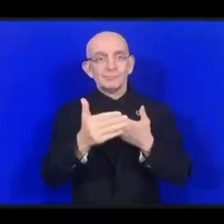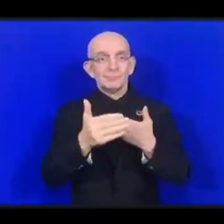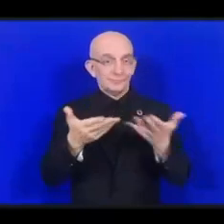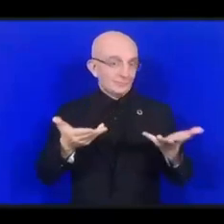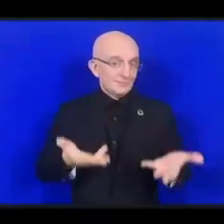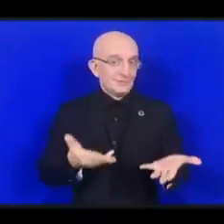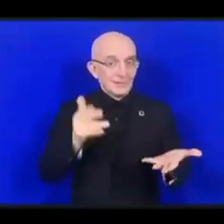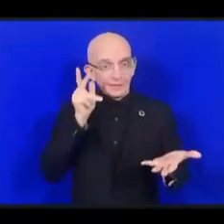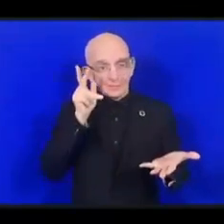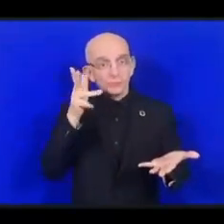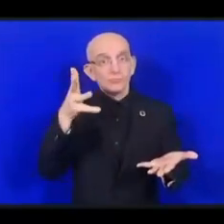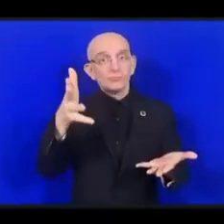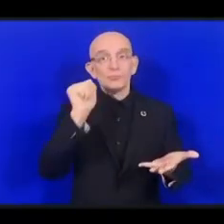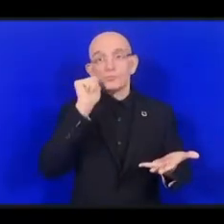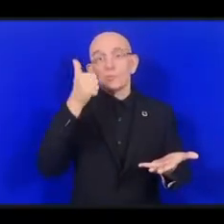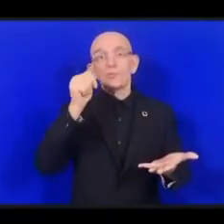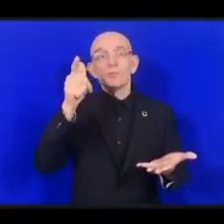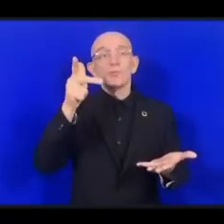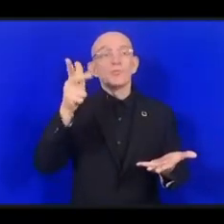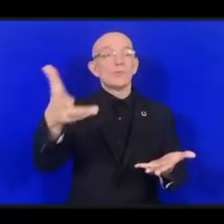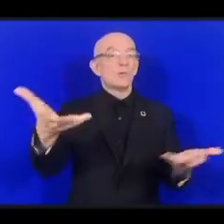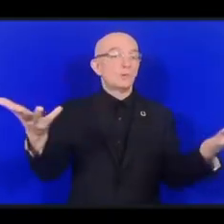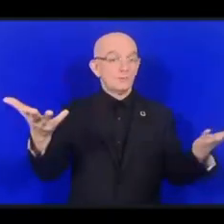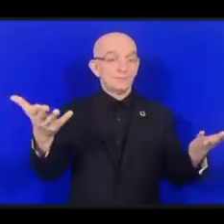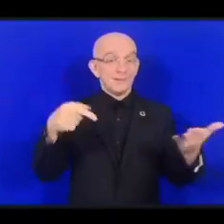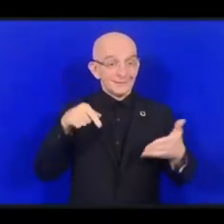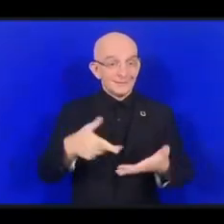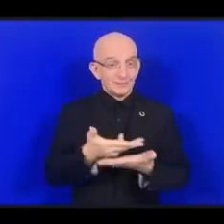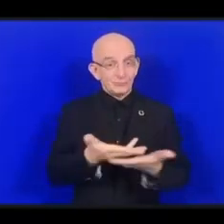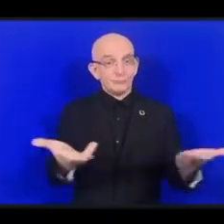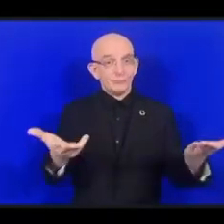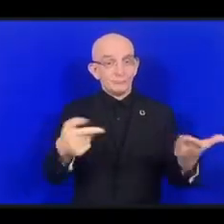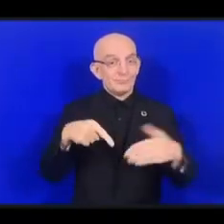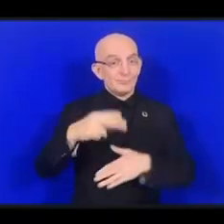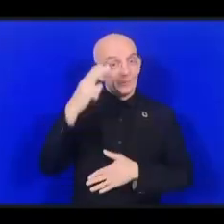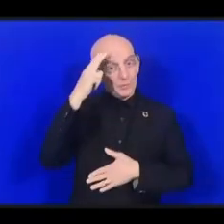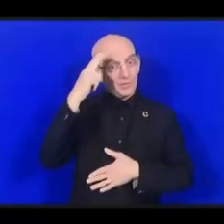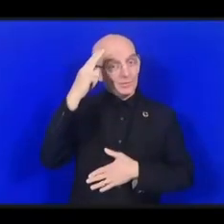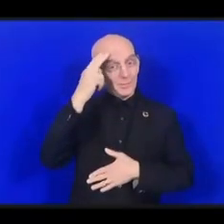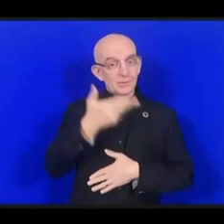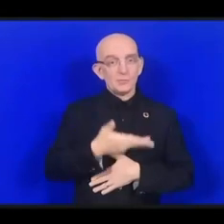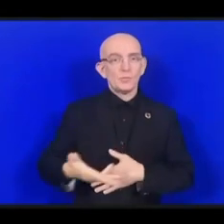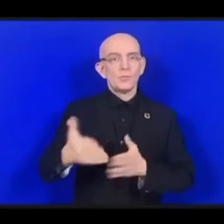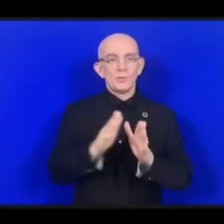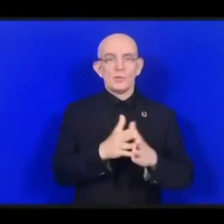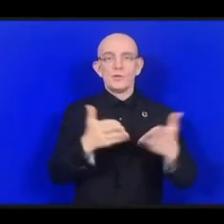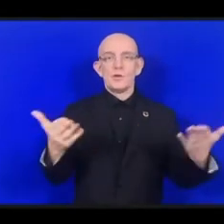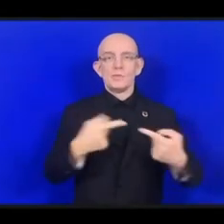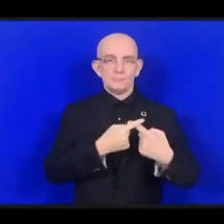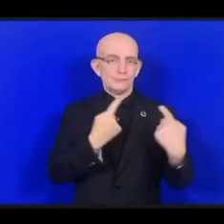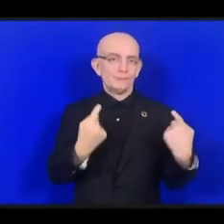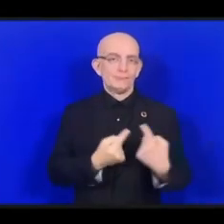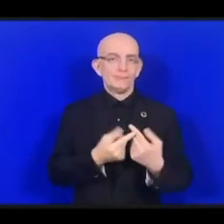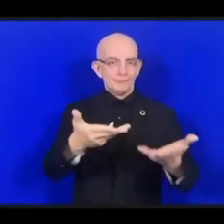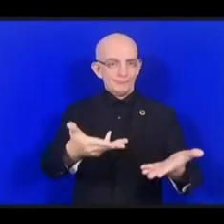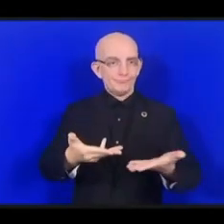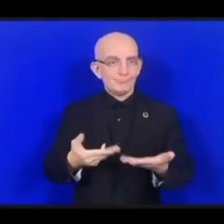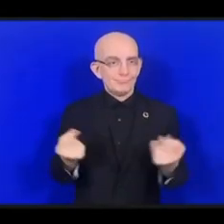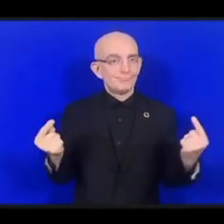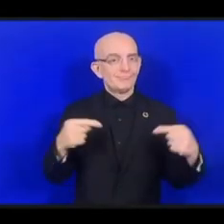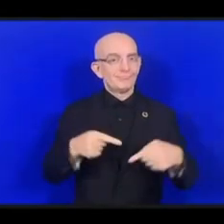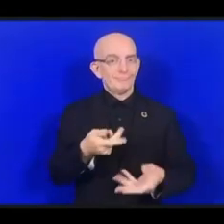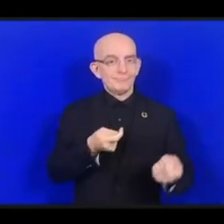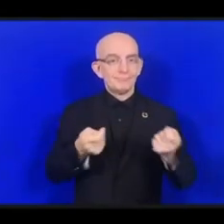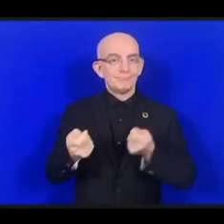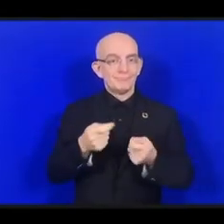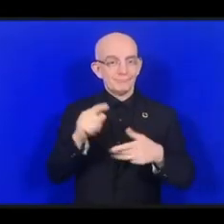双臂欢迎全世界参加在利雅得举行的2024年互联网治理论坛。